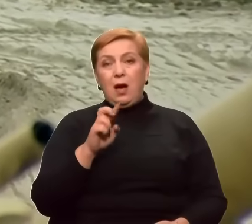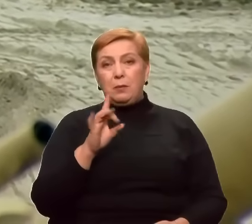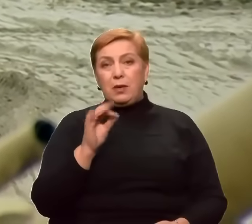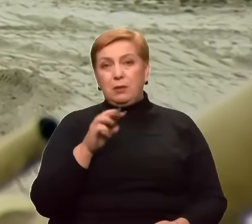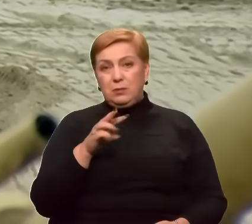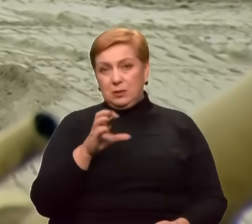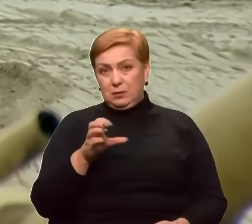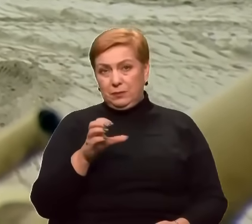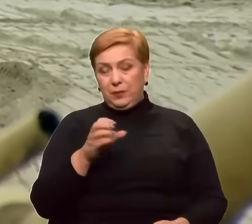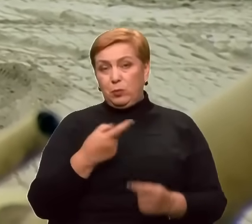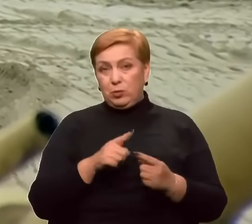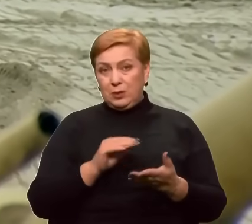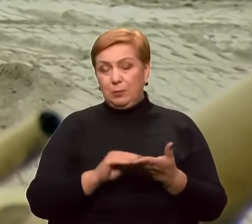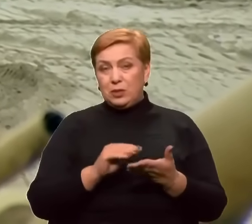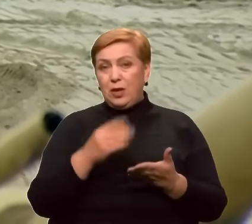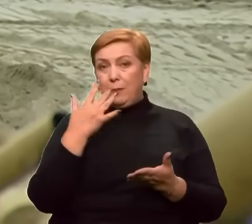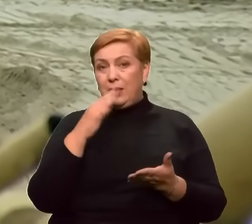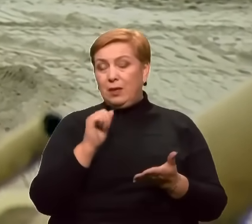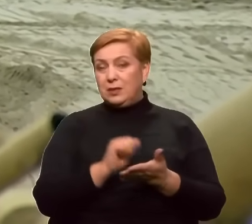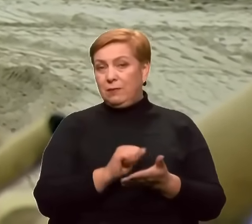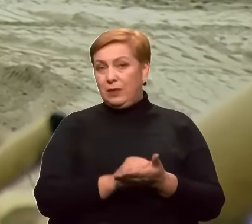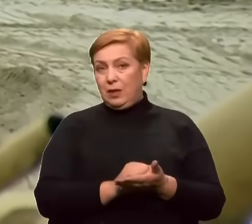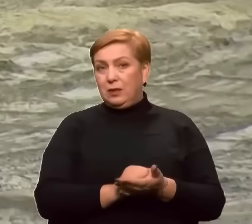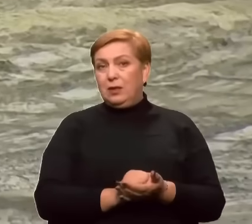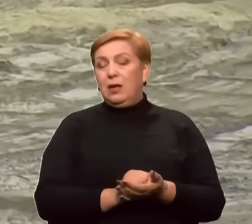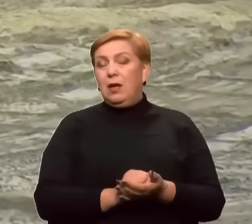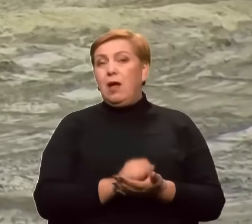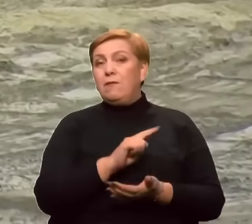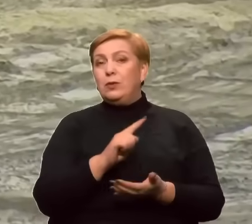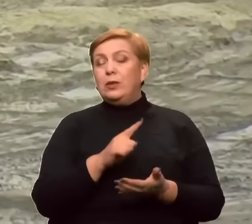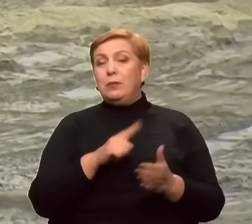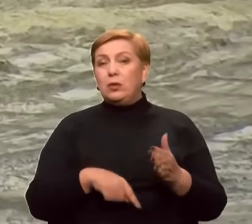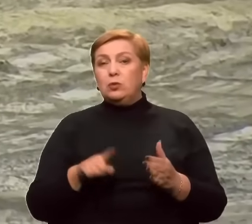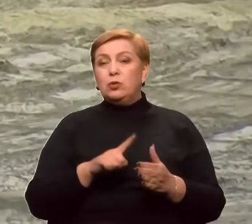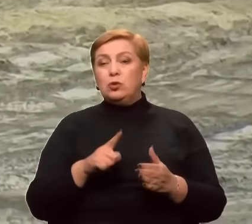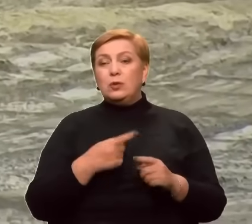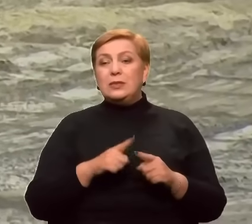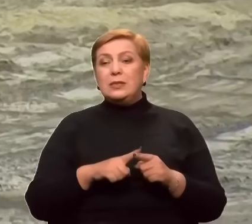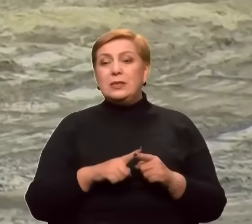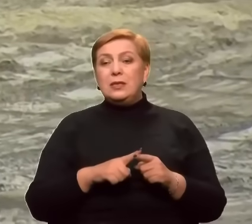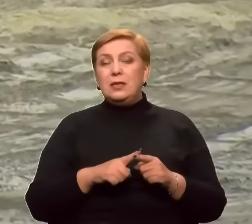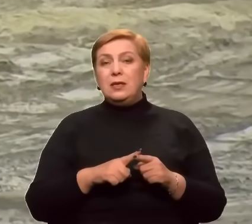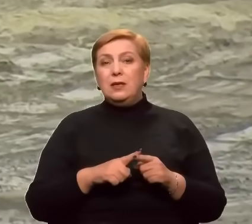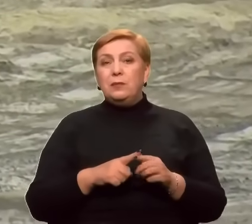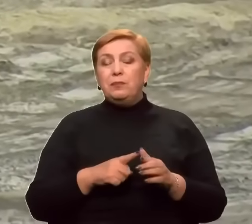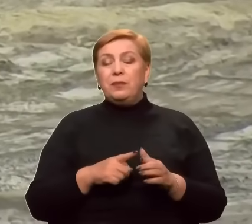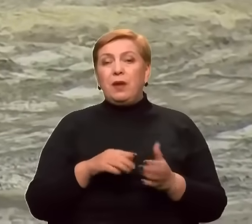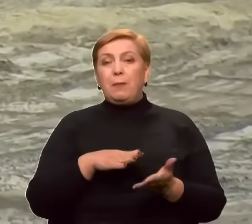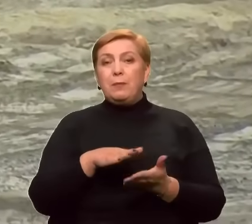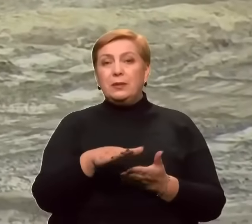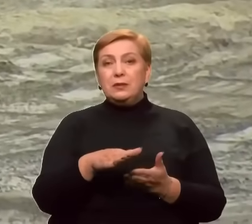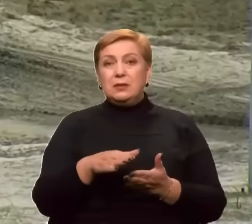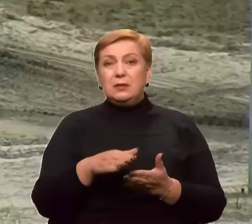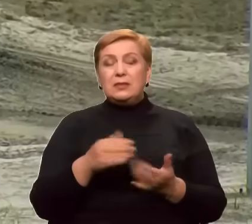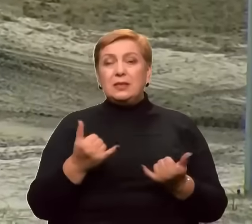з посиланням на військових аналітиків. Вони переконані, що ці панцерники недоцільно використовувати за